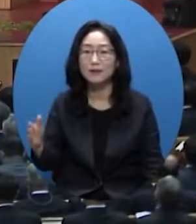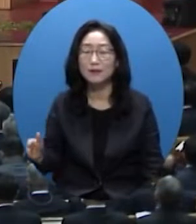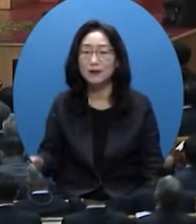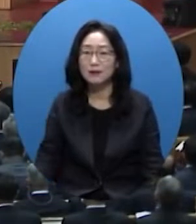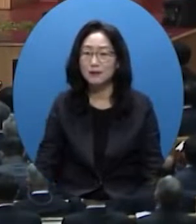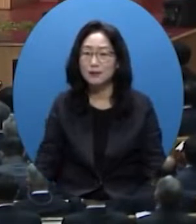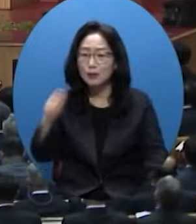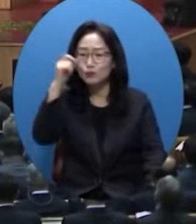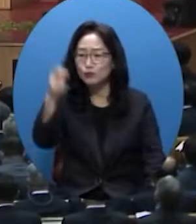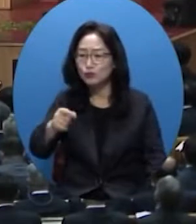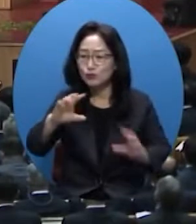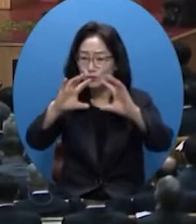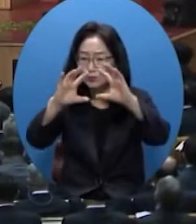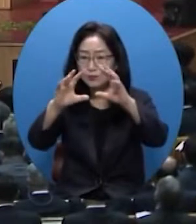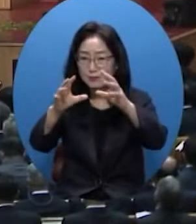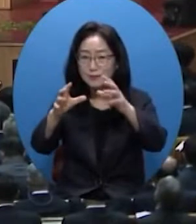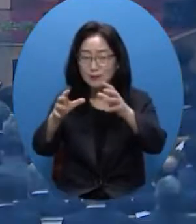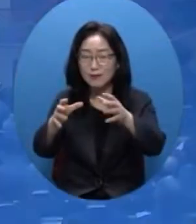그렇구 카엔은